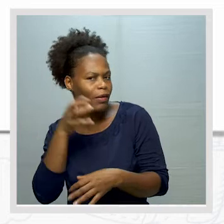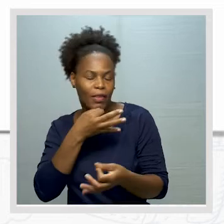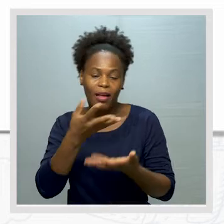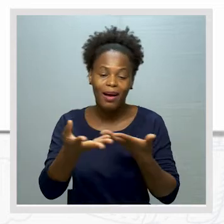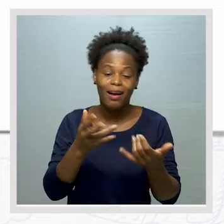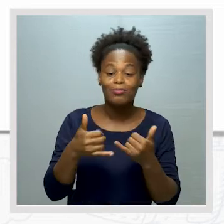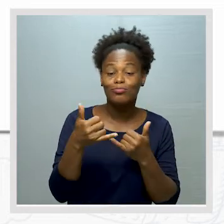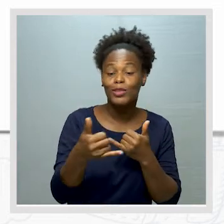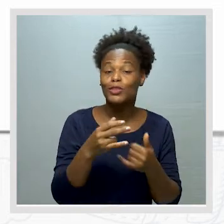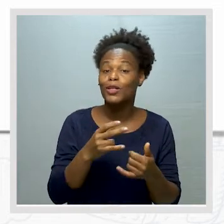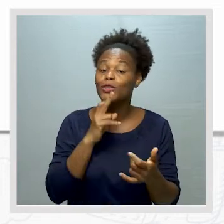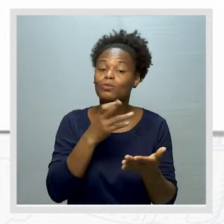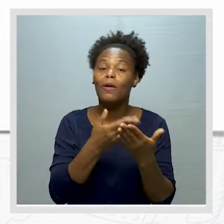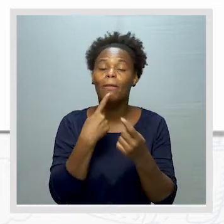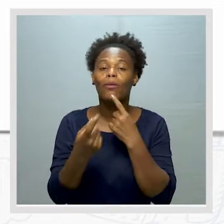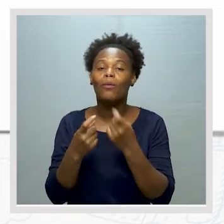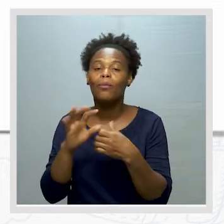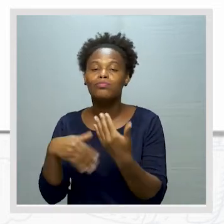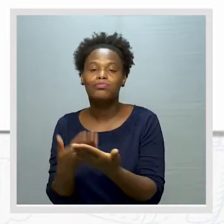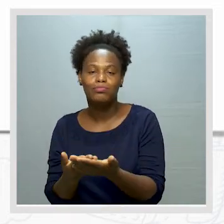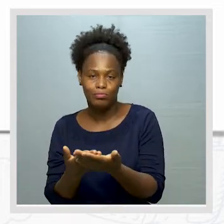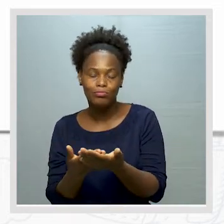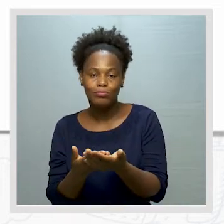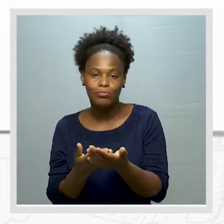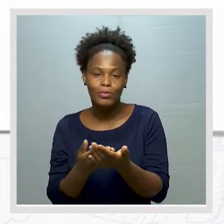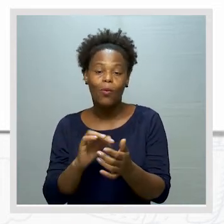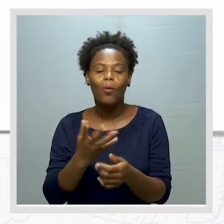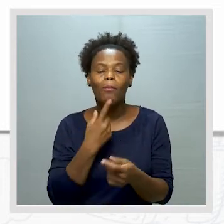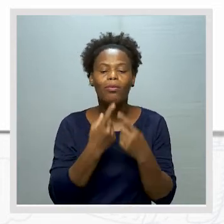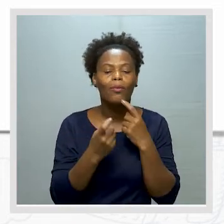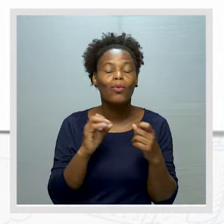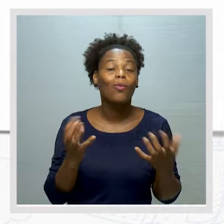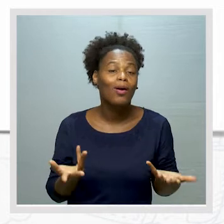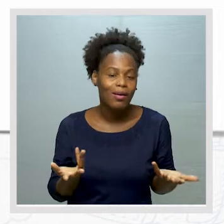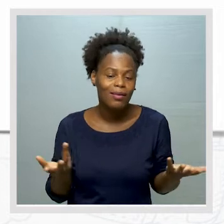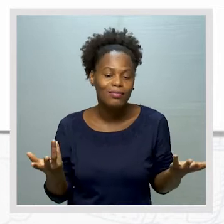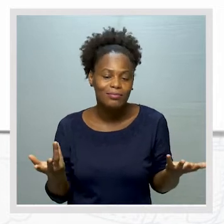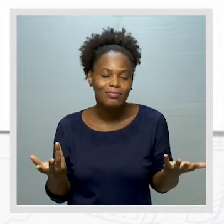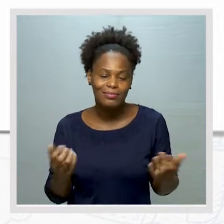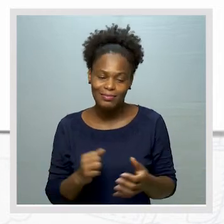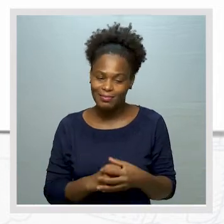allez répondre aux questions proposées. Quelles questions? Elles sont là.